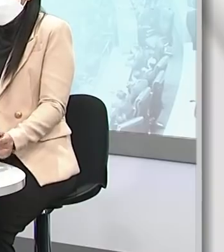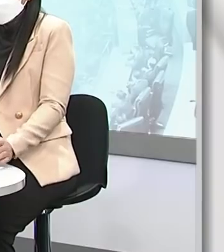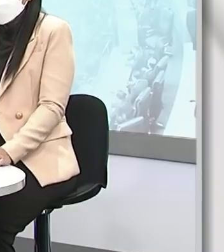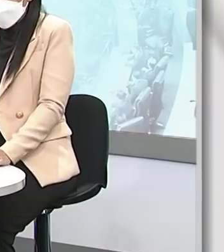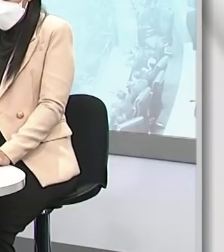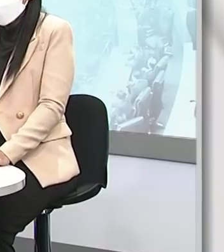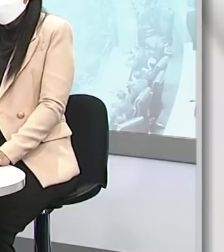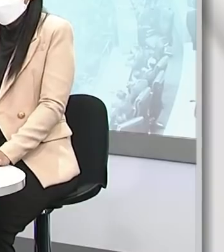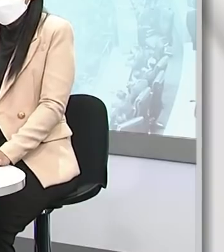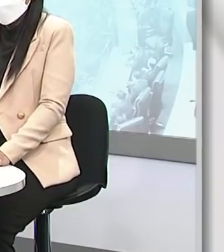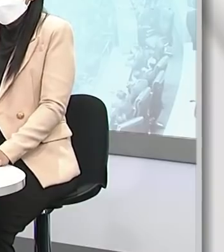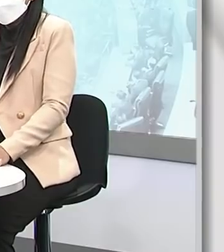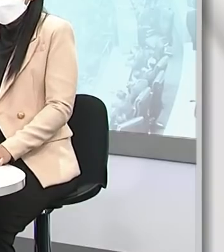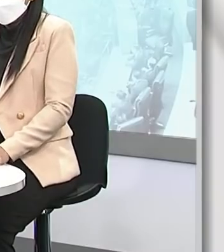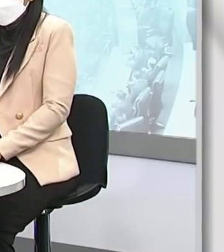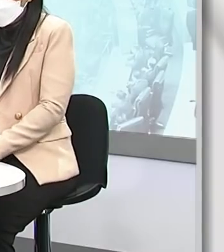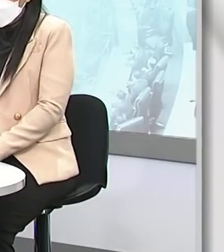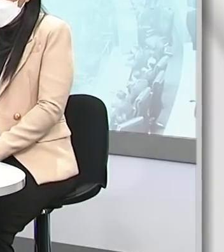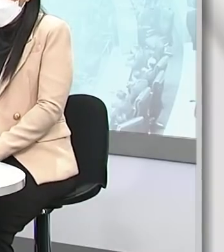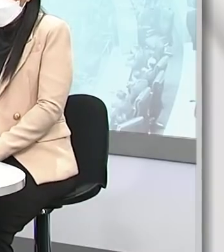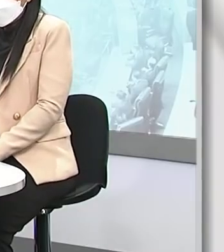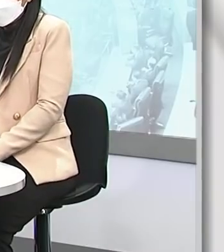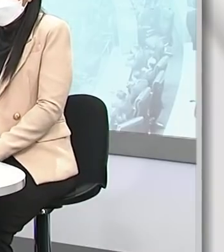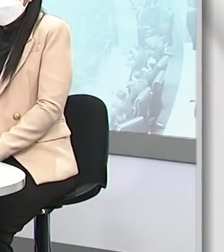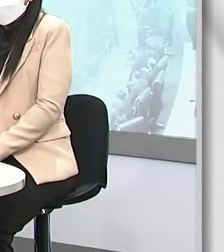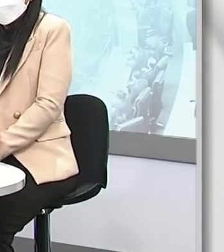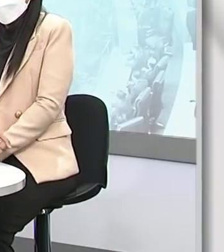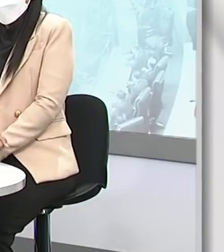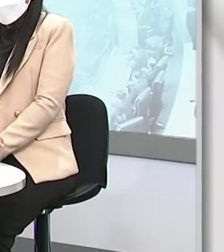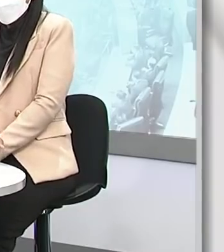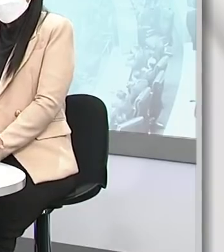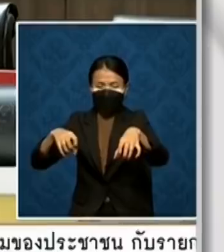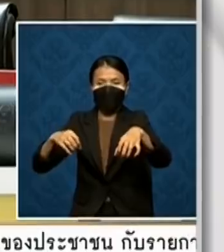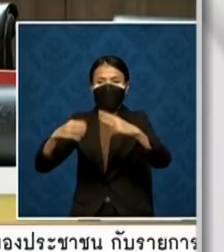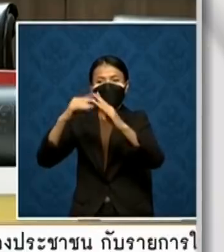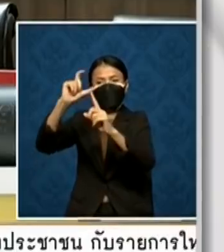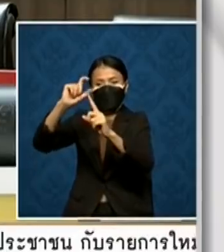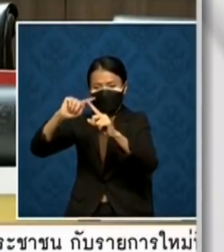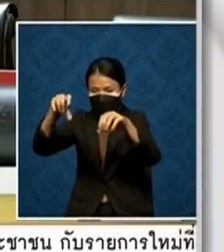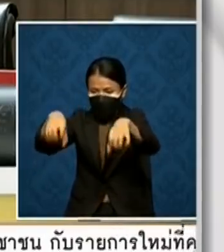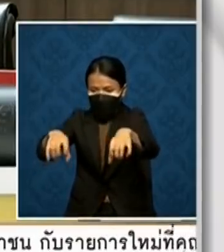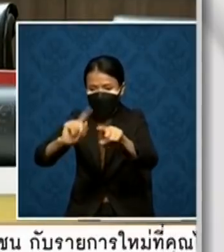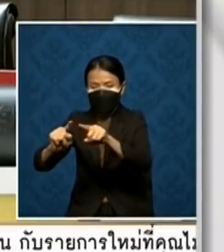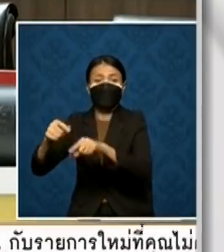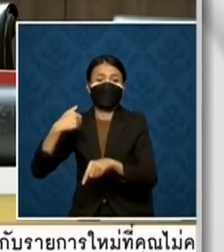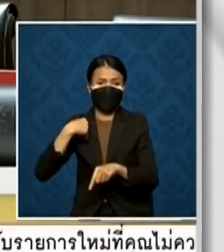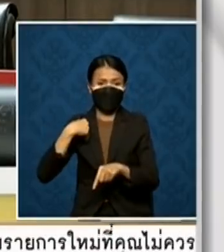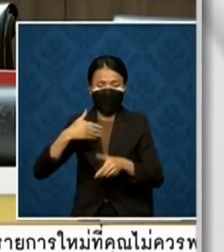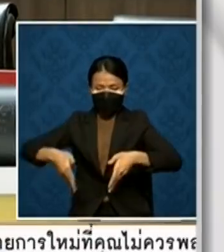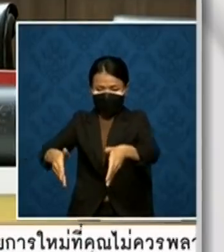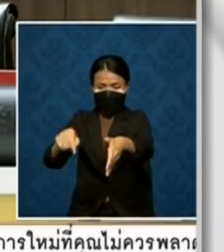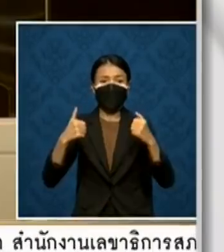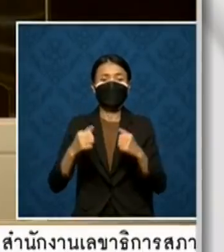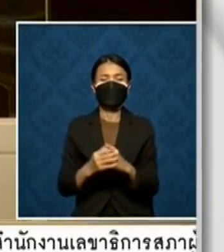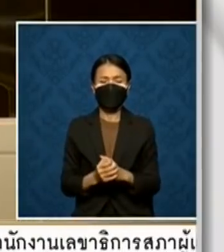มันถึงมีความสำคัญทำไมบางฉบับเนี่ยเราควรผ่านบางฉบับเราไม่ควรผ่านหรือในอีกด้าน